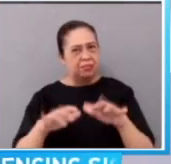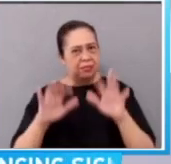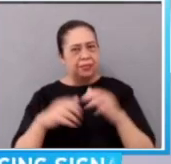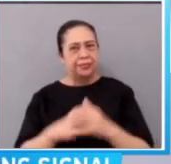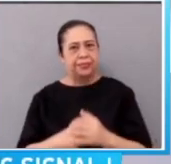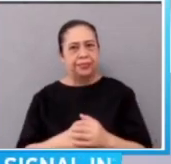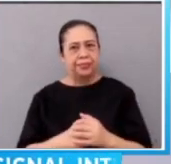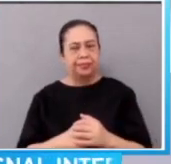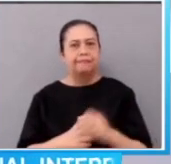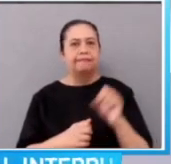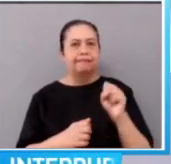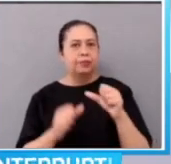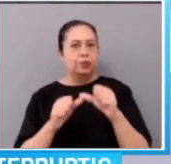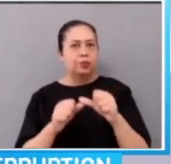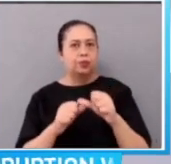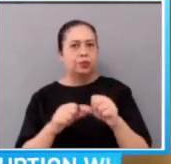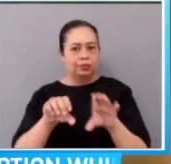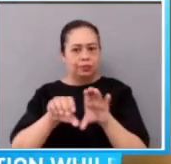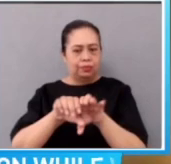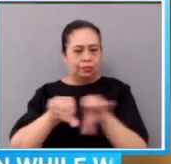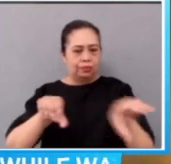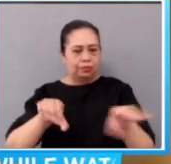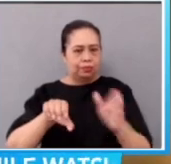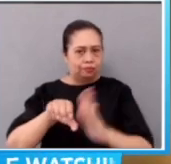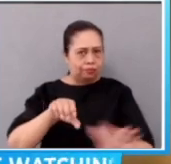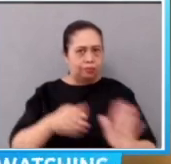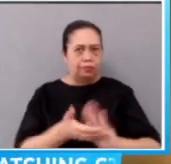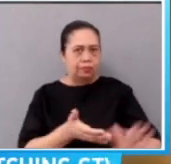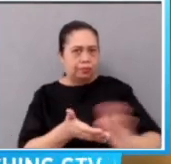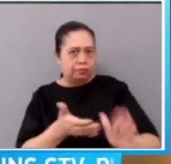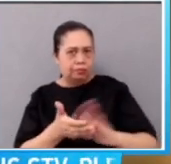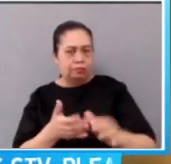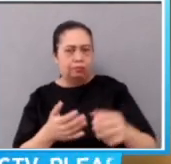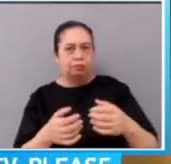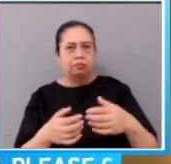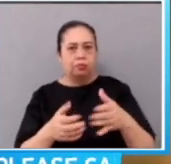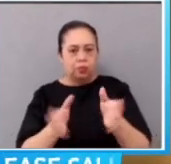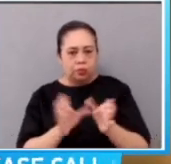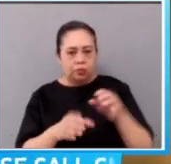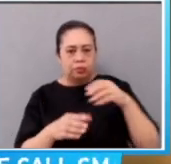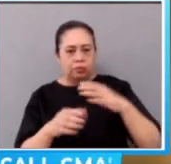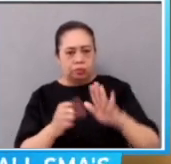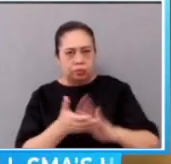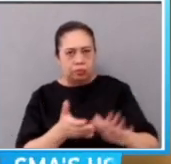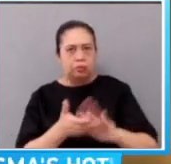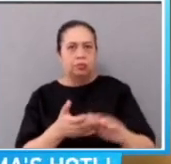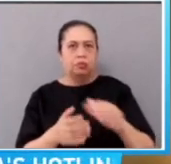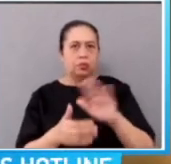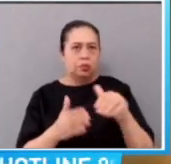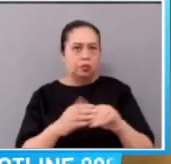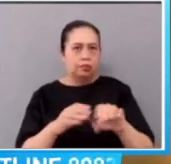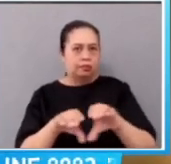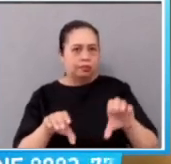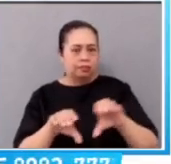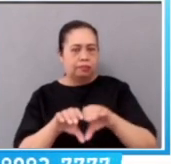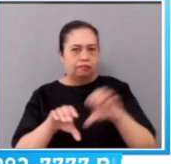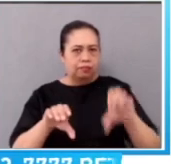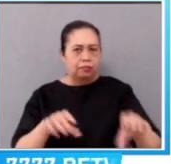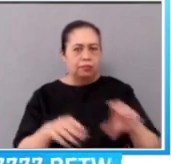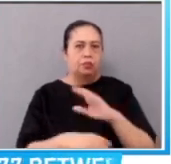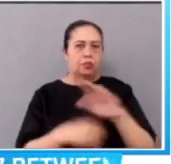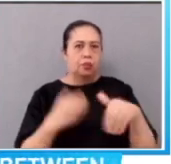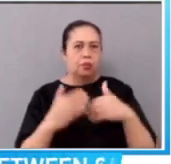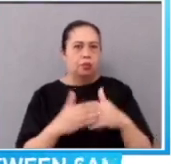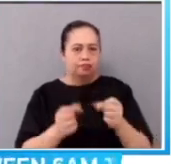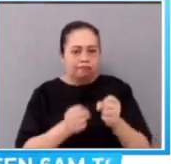Opo, tuloy-tuloy naman po yung ating mga dredging operations. Ganon din po yung paglilinis natin ng mga canal esteros.